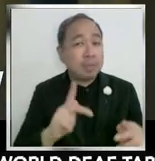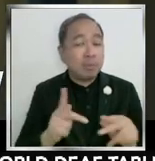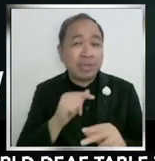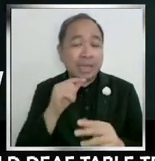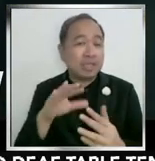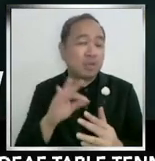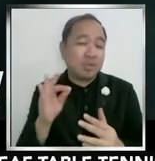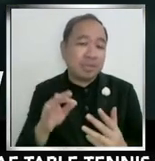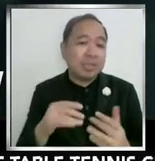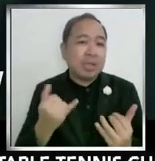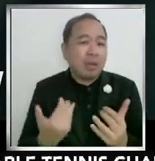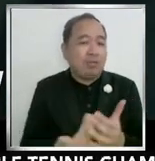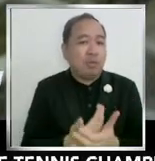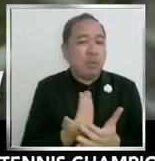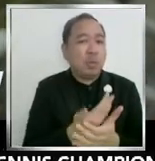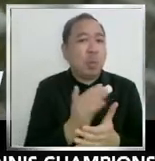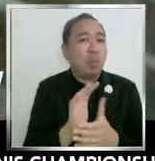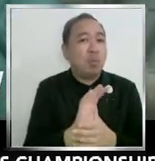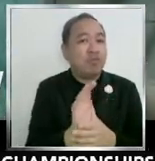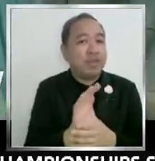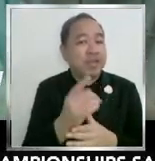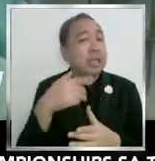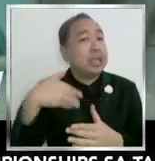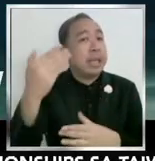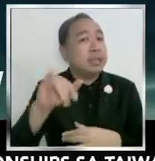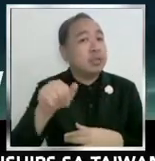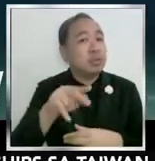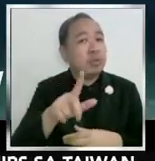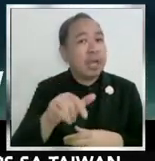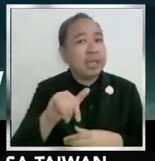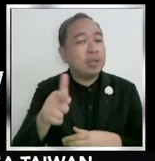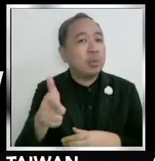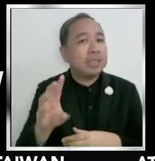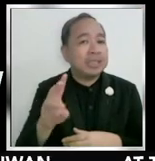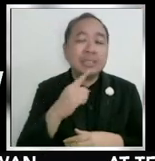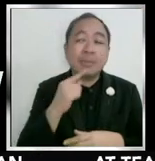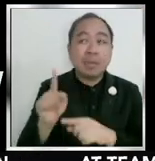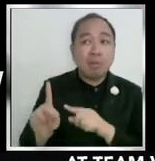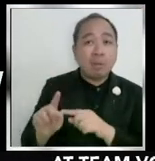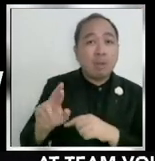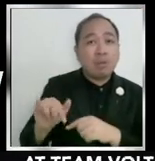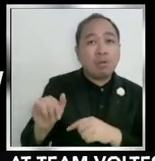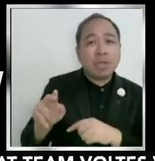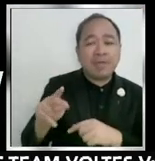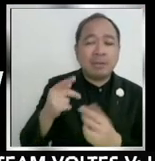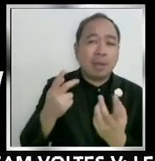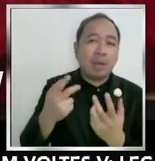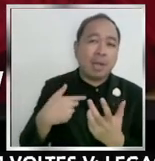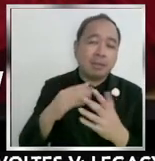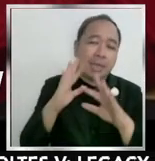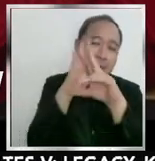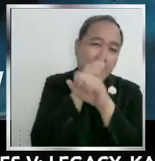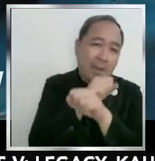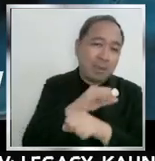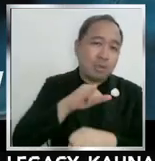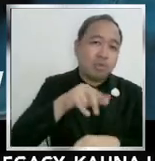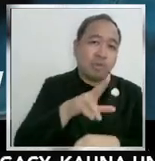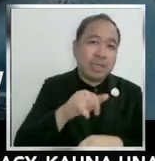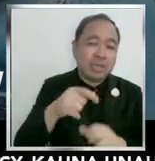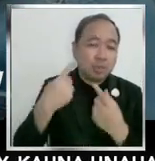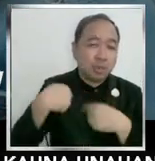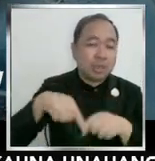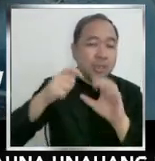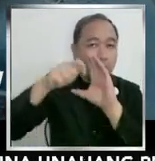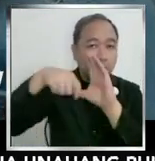kanilang movie sa July 26, inamin ni River na sobra siyang napahanga kay Julie habang sinushoot ang film. Bukod kasi